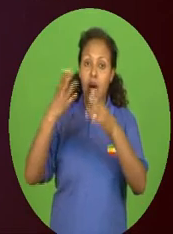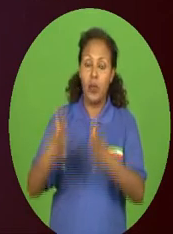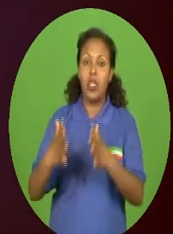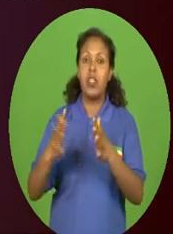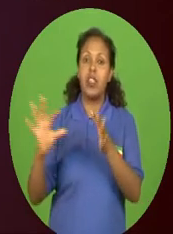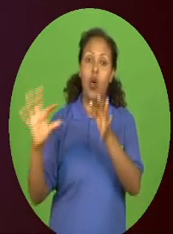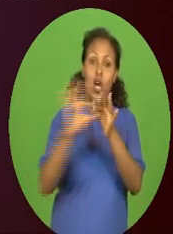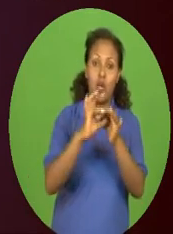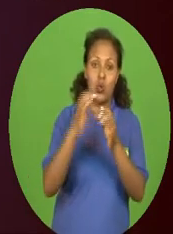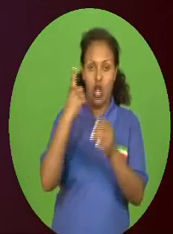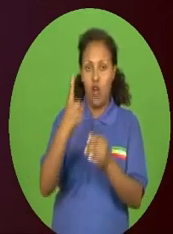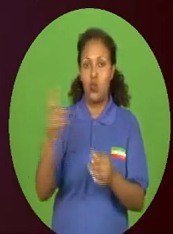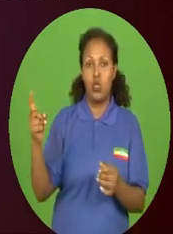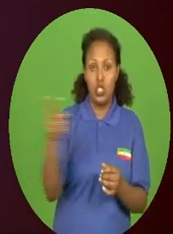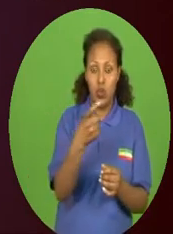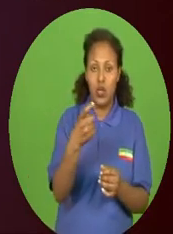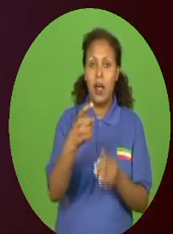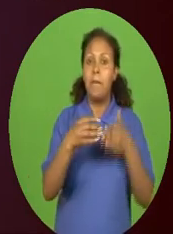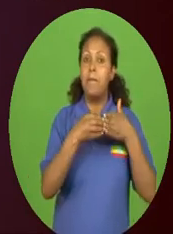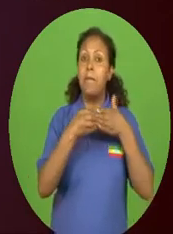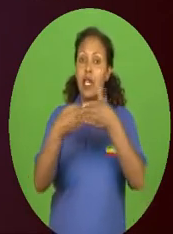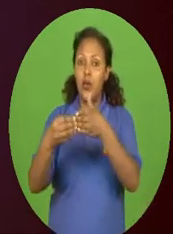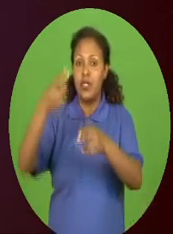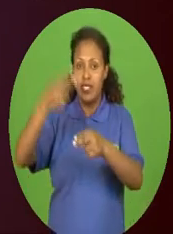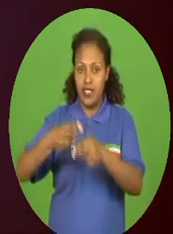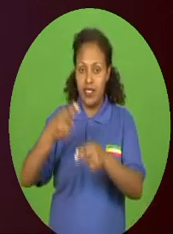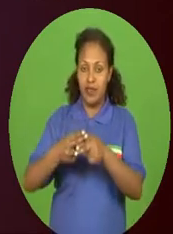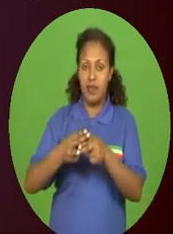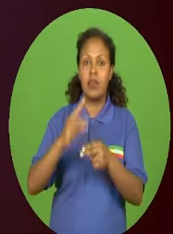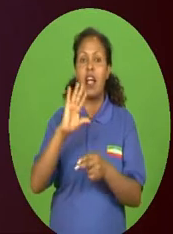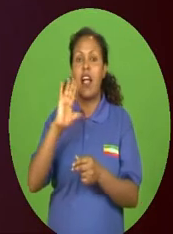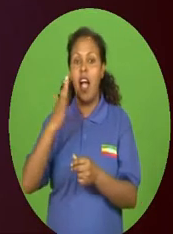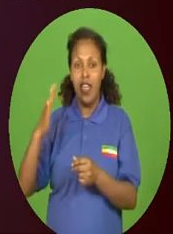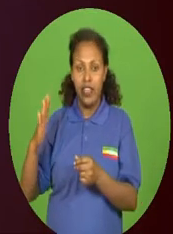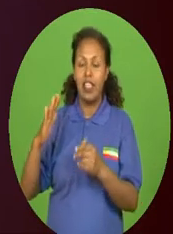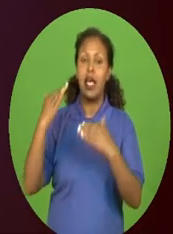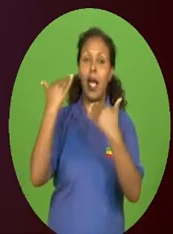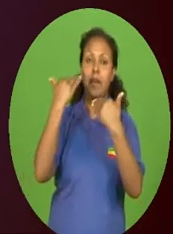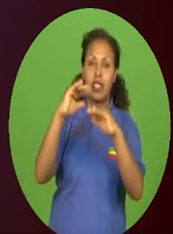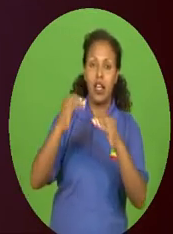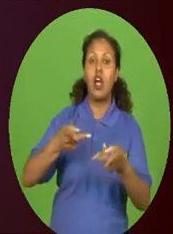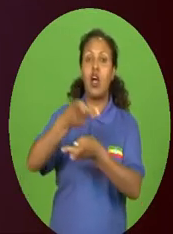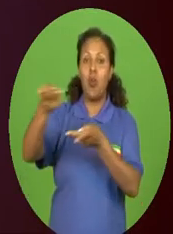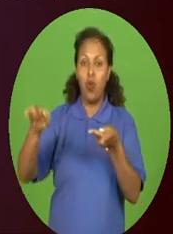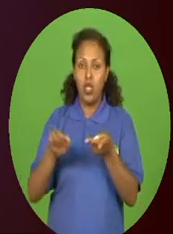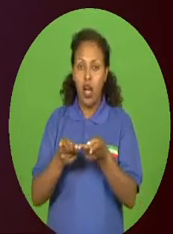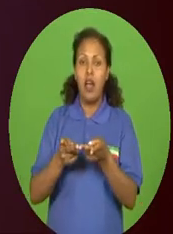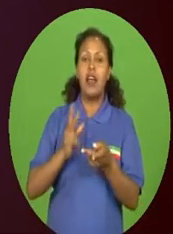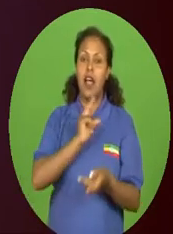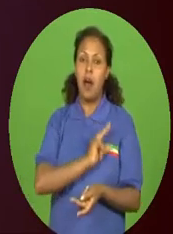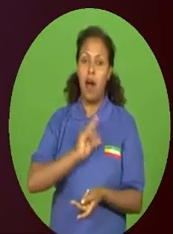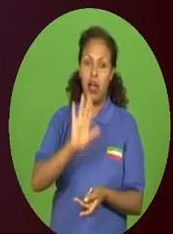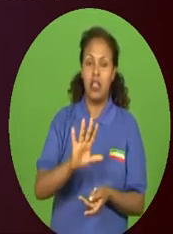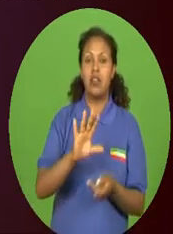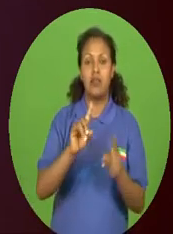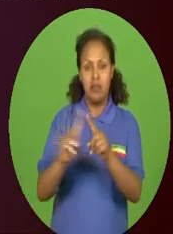ሀረግ ተዋቃሪዎች ውስጥ አንዱ ሲሆን መሪውን ስም ከአይነት ከመጠን ከቦታ